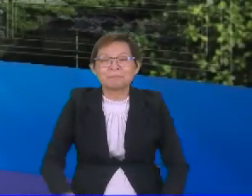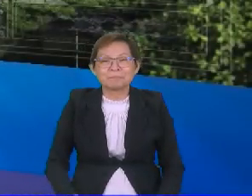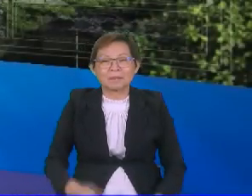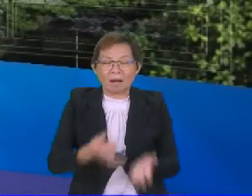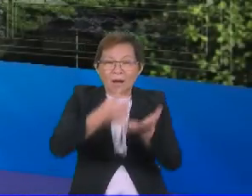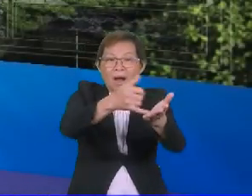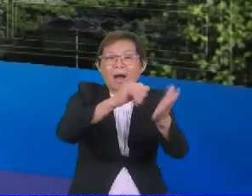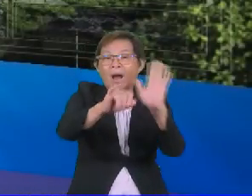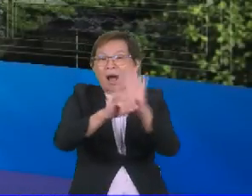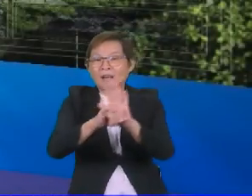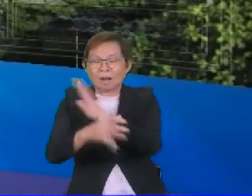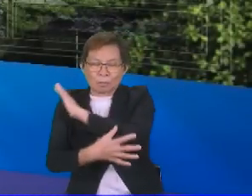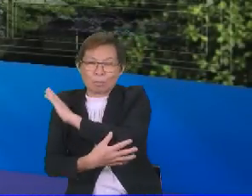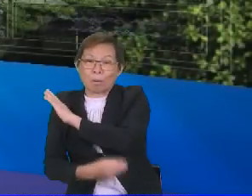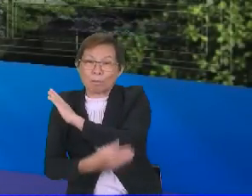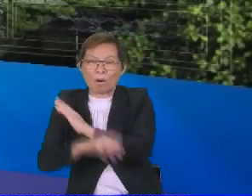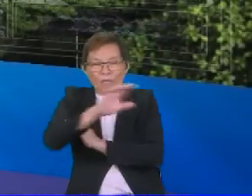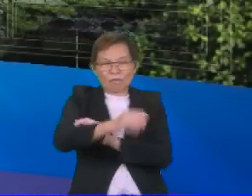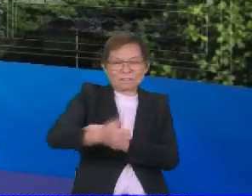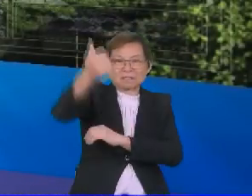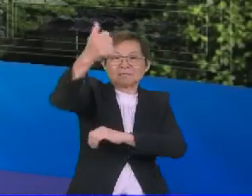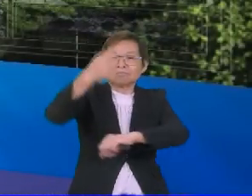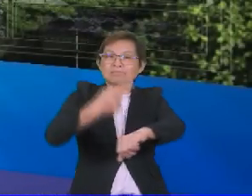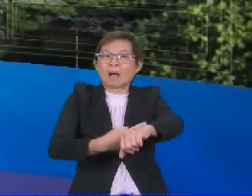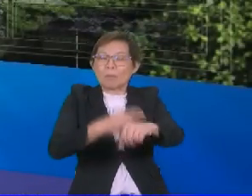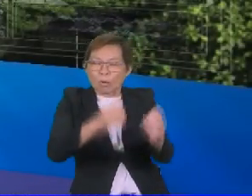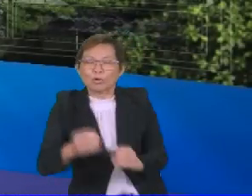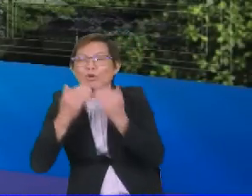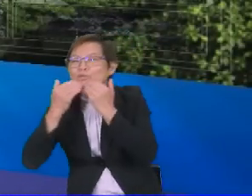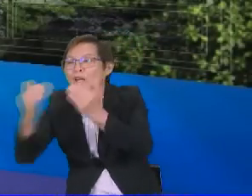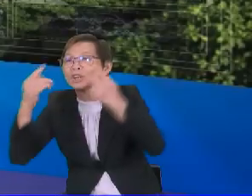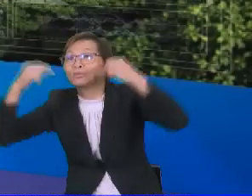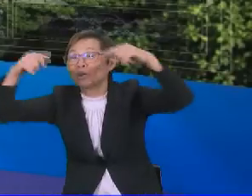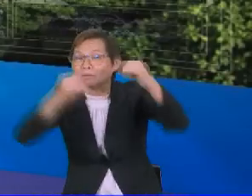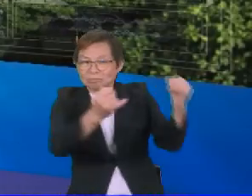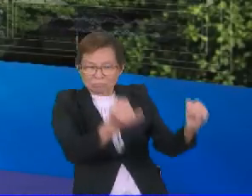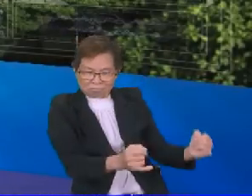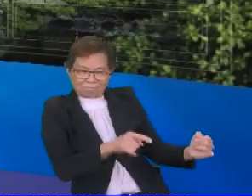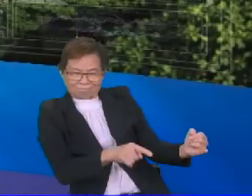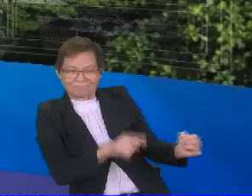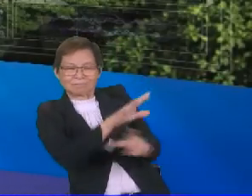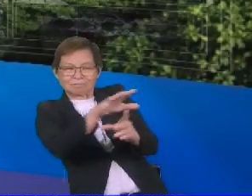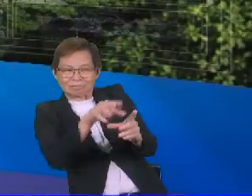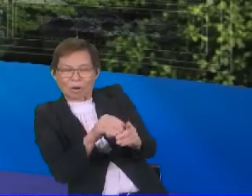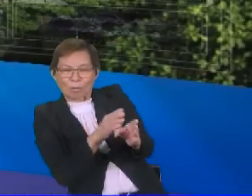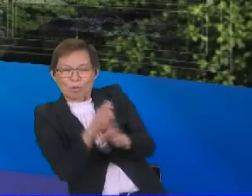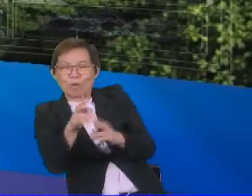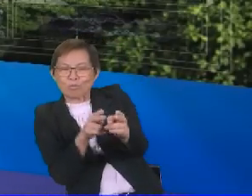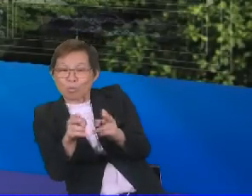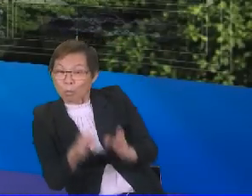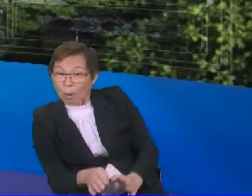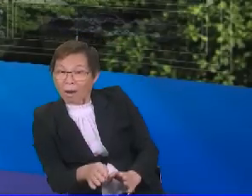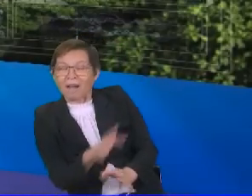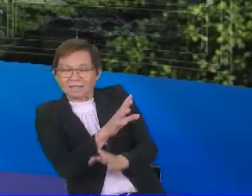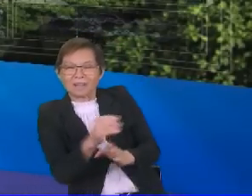Anugerah icon asnaf buat julung kali dianjurkan bagi menghargai kejayaan individu yang terlibat dalam bidang ke